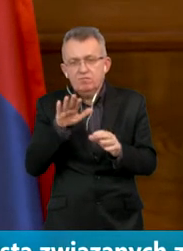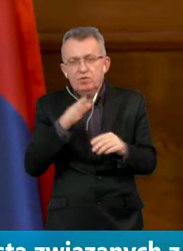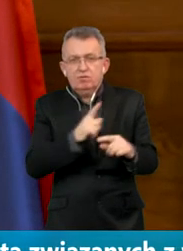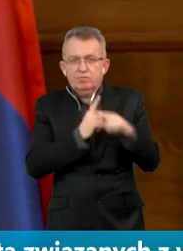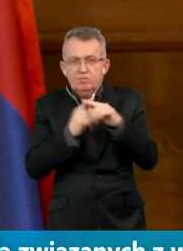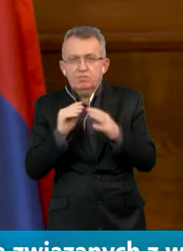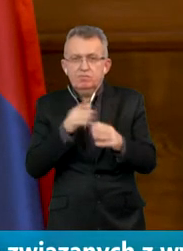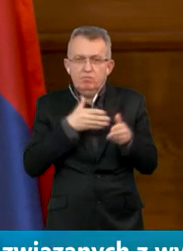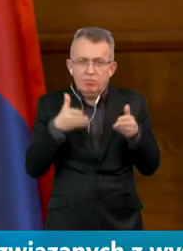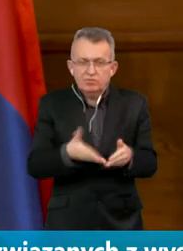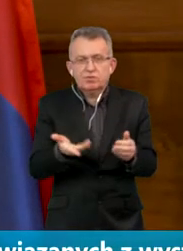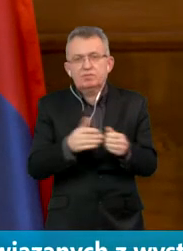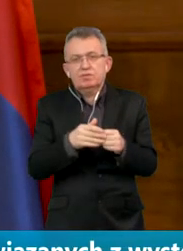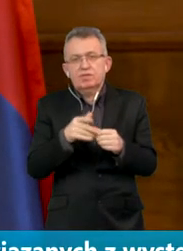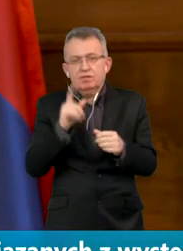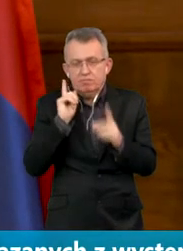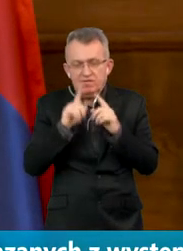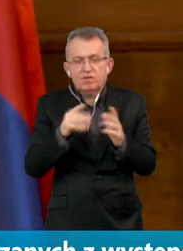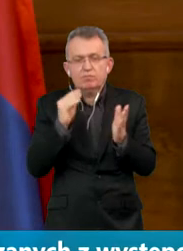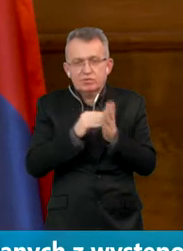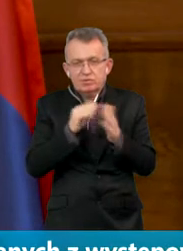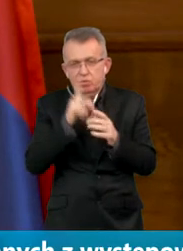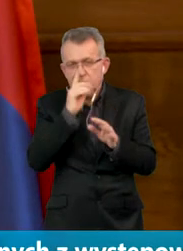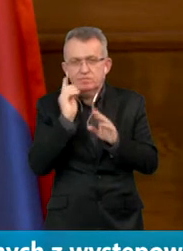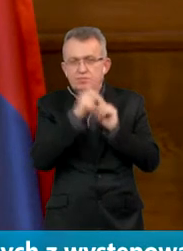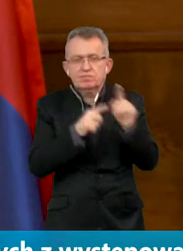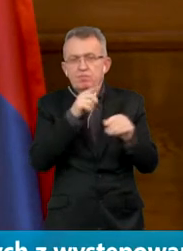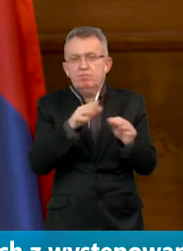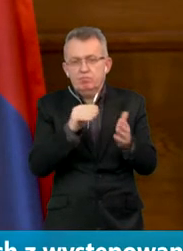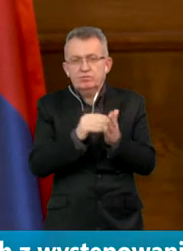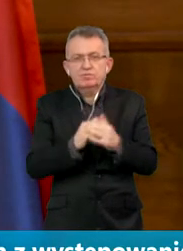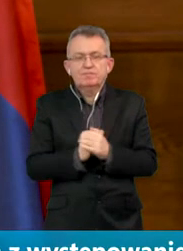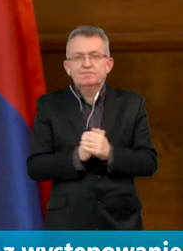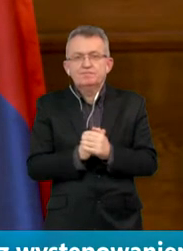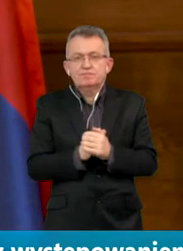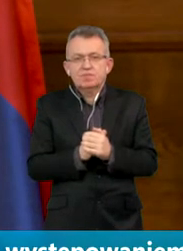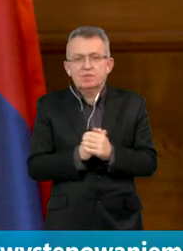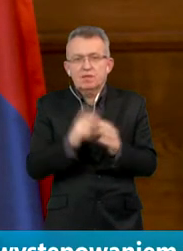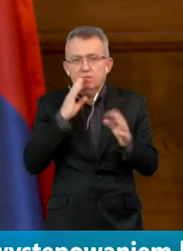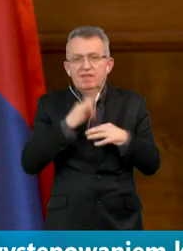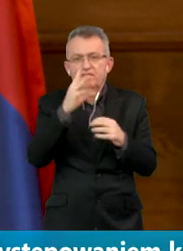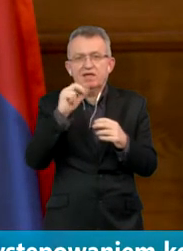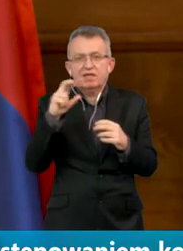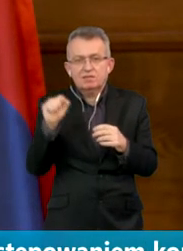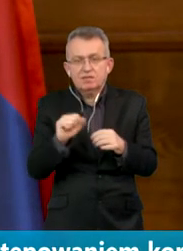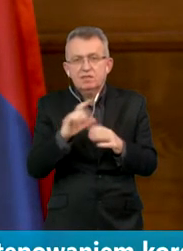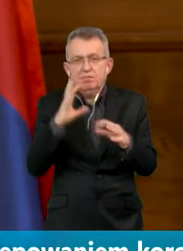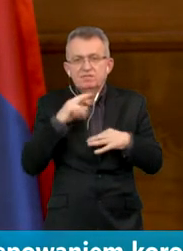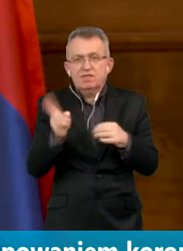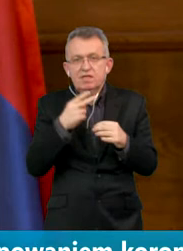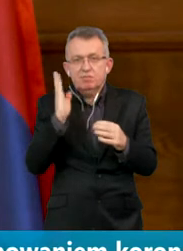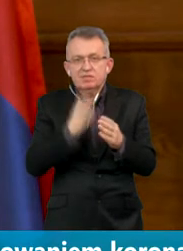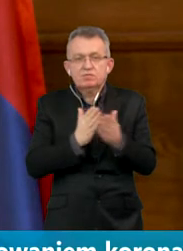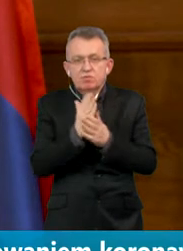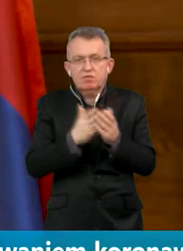bliskich, więc rzeczywiście może się tam coraz więcej osób pojawiać. Pani Teresa. Panie prezydencie, kiedy odpowiedzialne służby